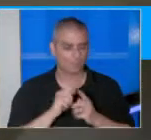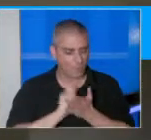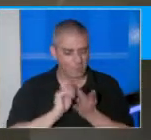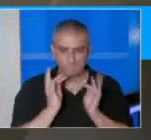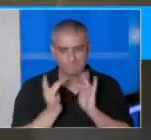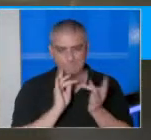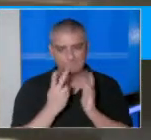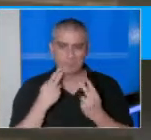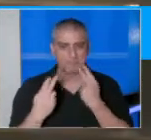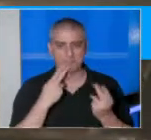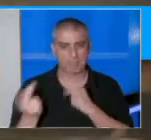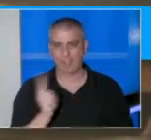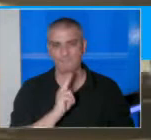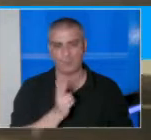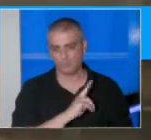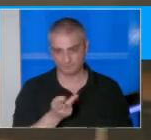הפנקסנות והפרוצדורות האלה